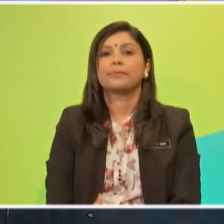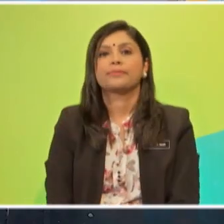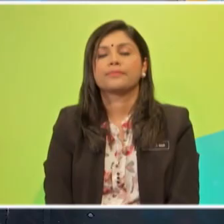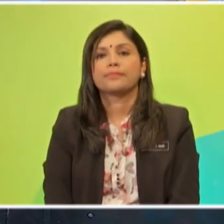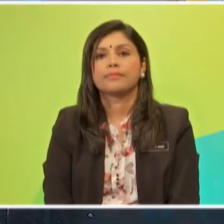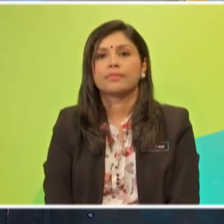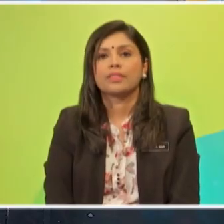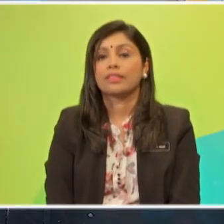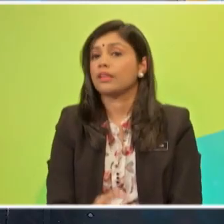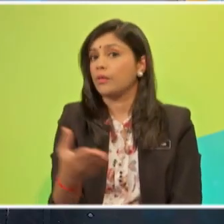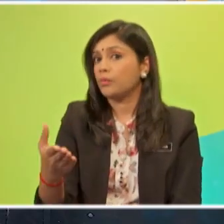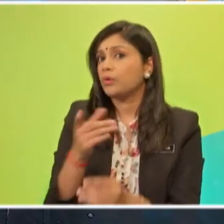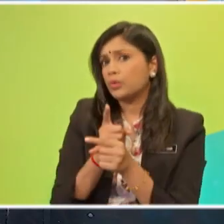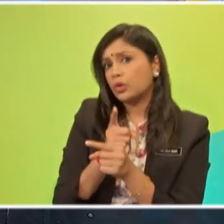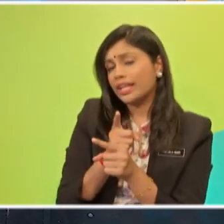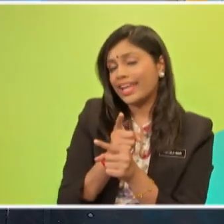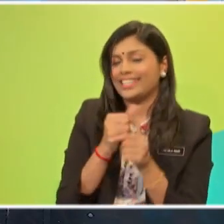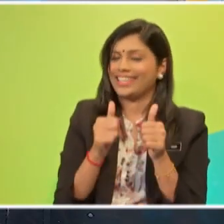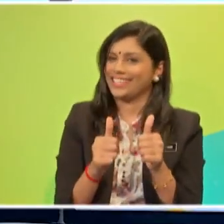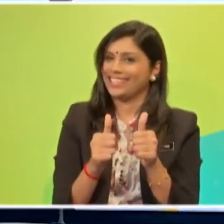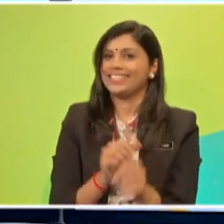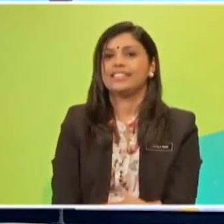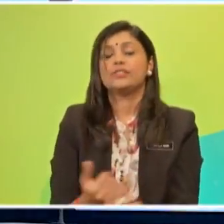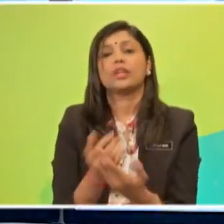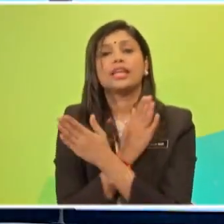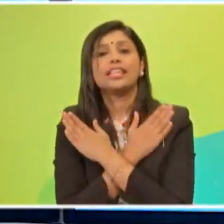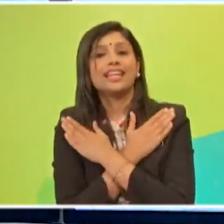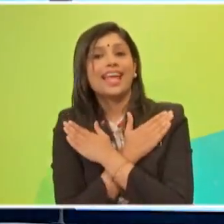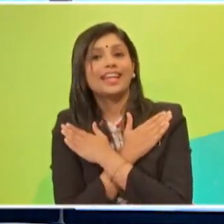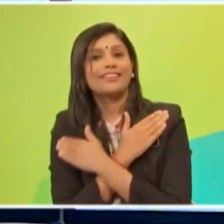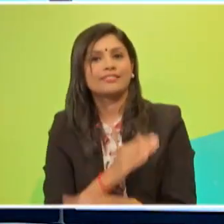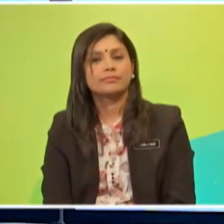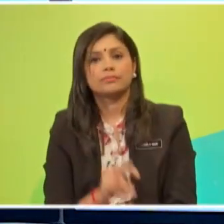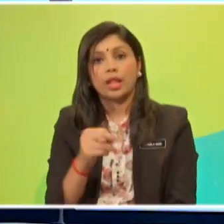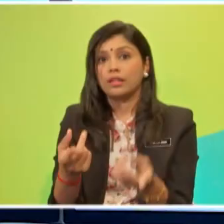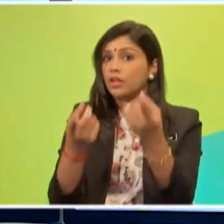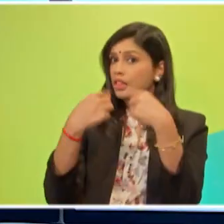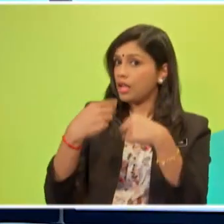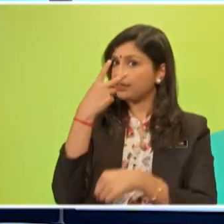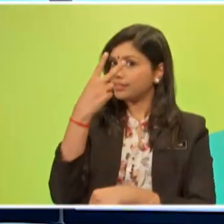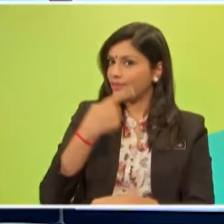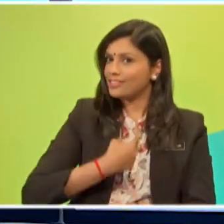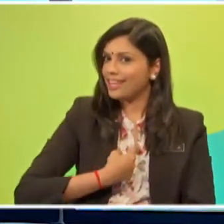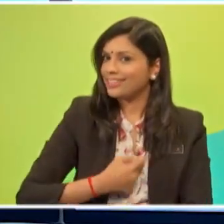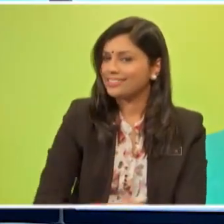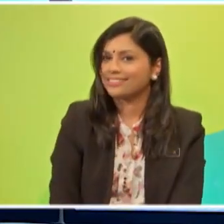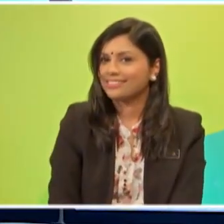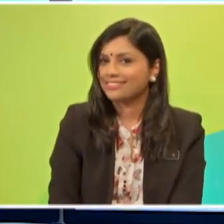pun betul juga kan? Ha, dan sekarang cikgu, kita akan rehat seketika dan kembali semula ke Prasekolah di Didik TV KPM.